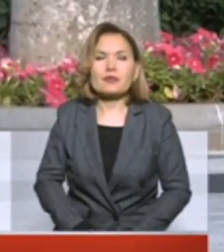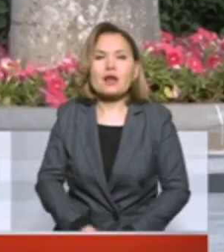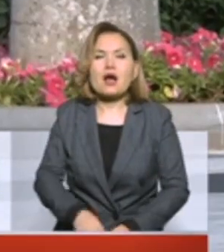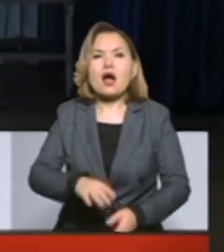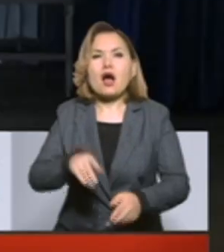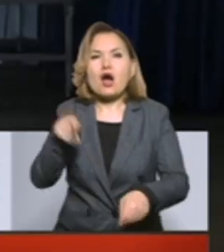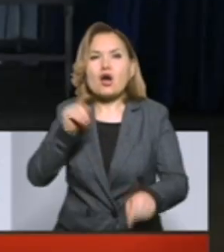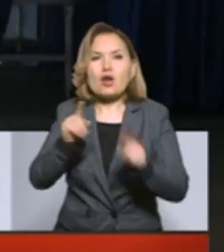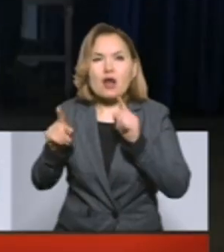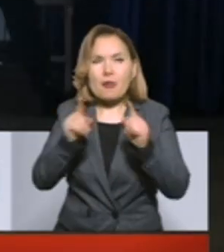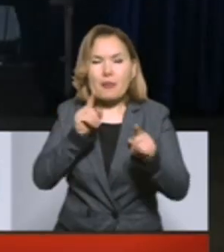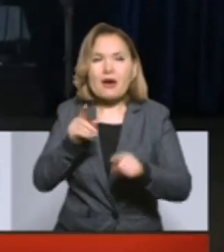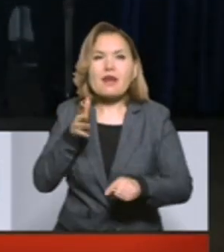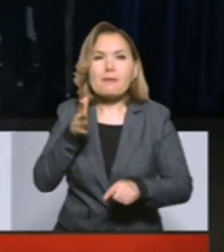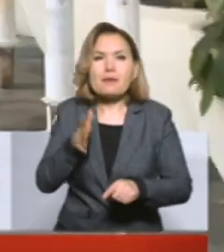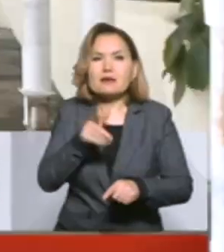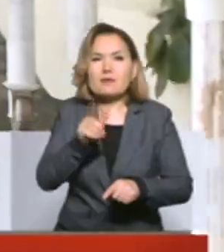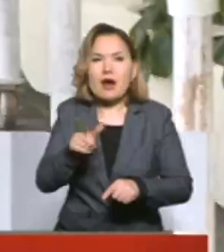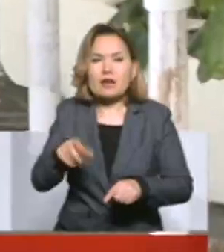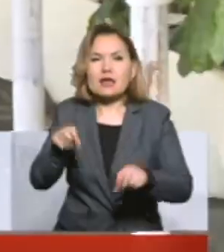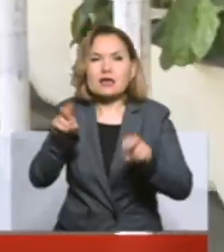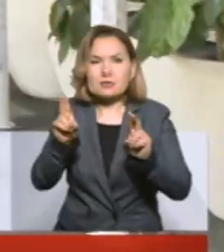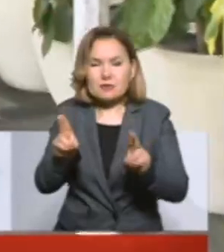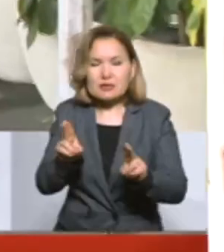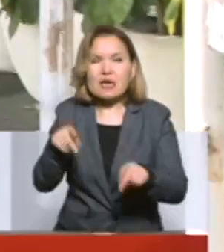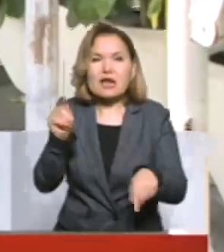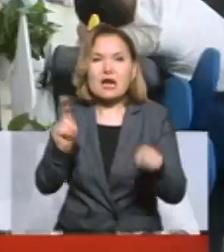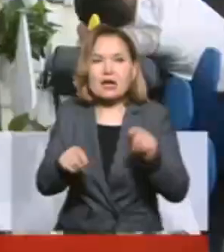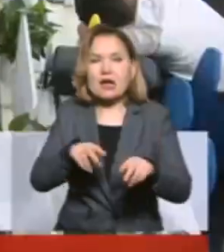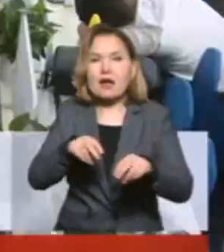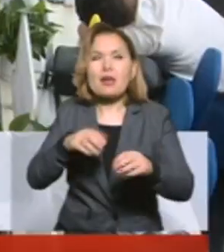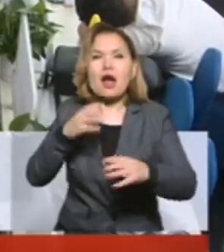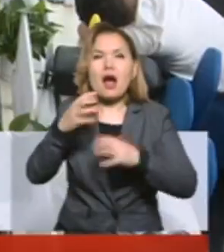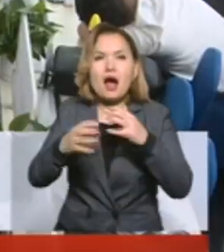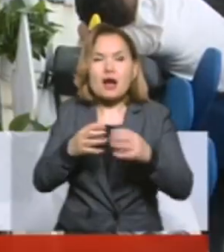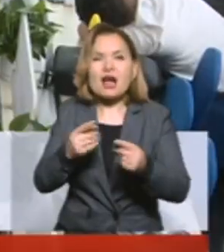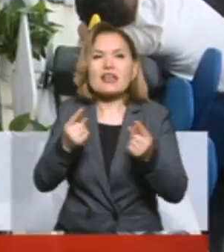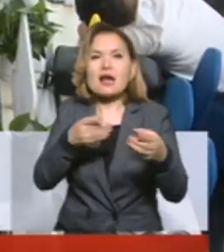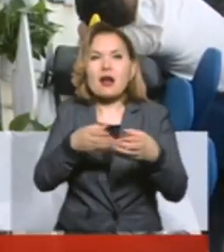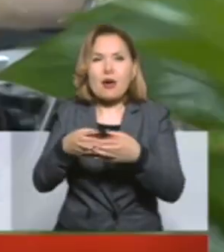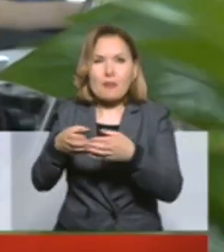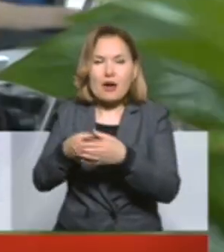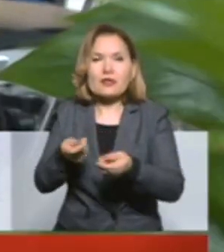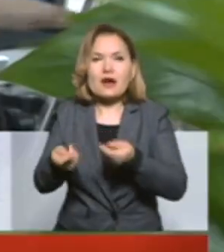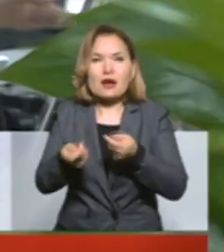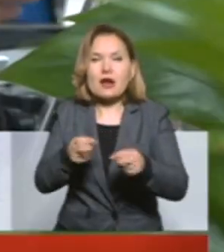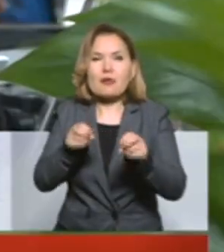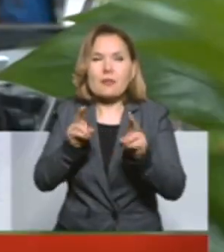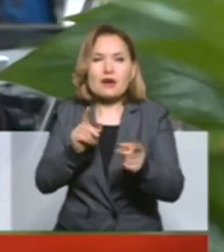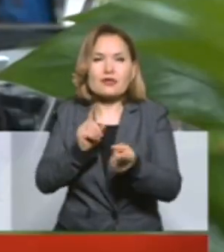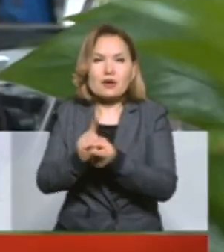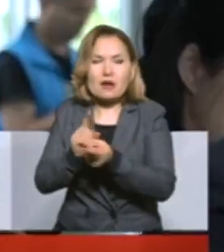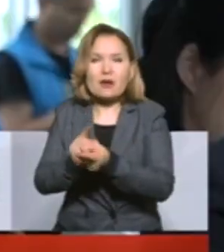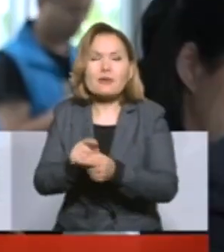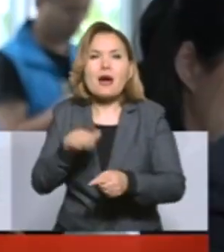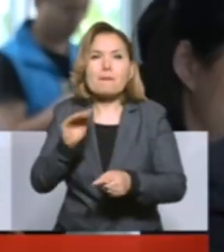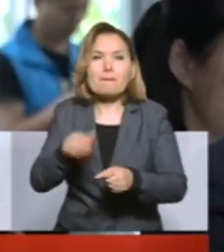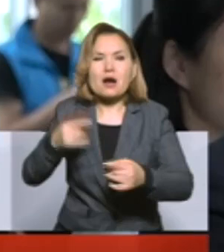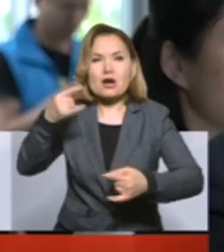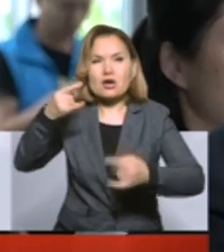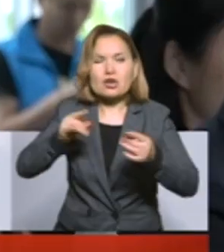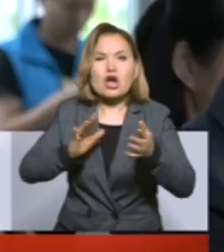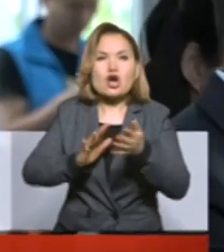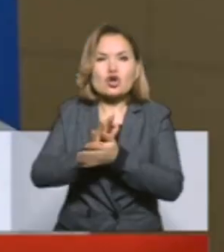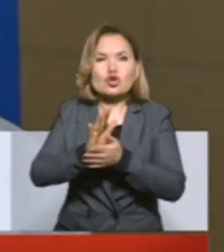Жиынға жер жүзінен 5000-нан аса адам арнайы келген. Ел басшылары, халықаралық ұйым төрағалары, ірі компания иелері мен сарапшылар, 1000-нан аса журналист